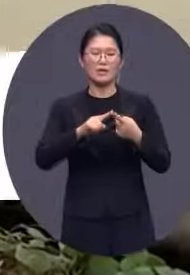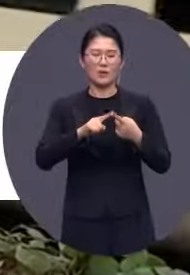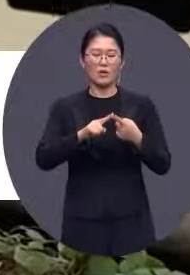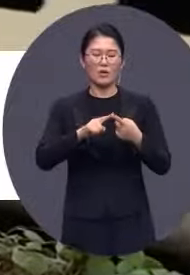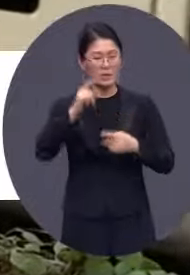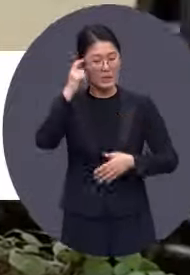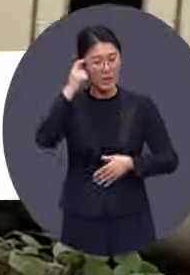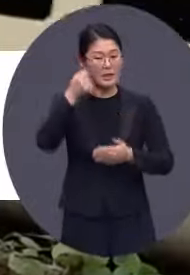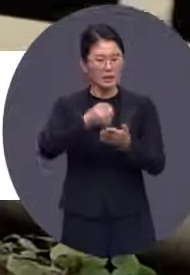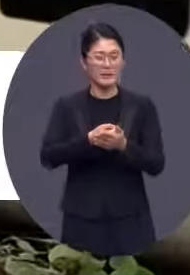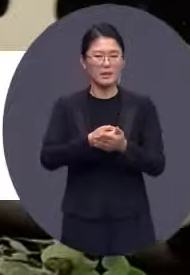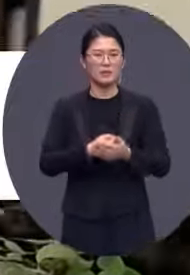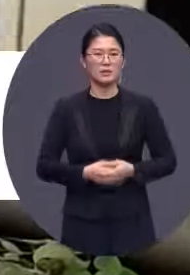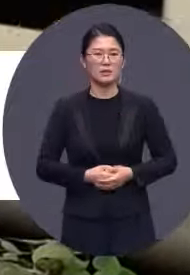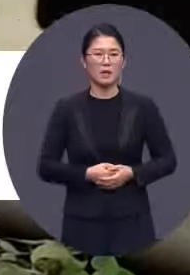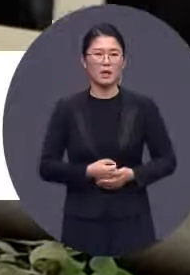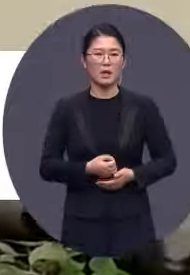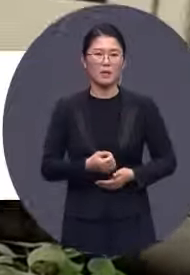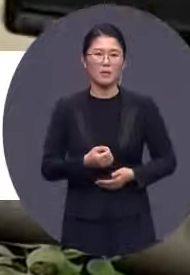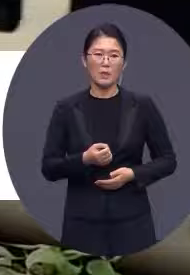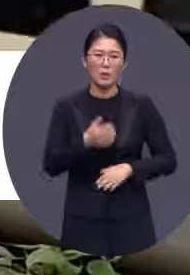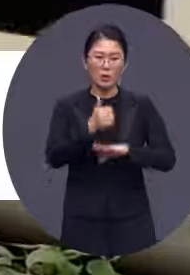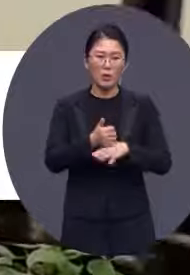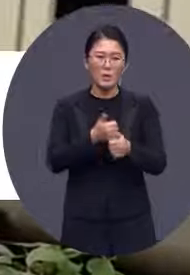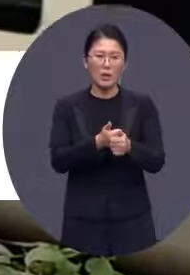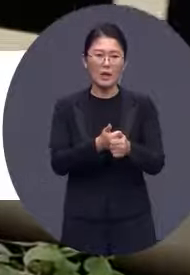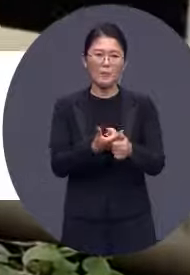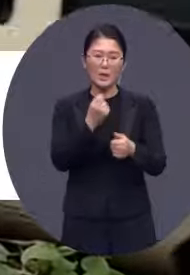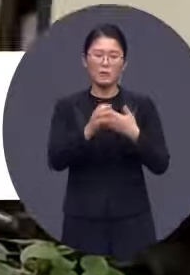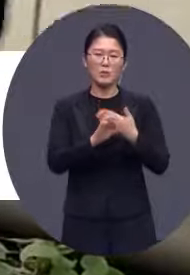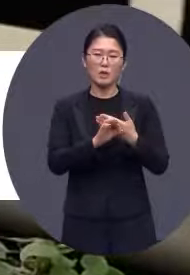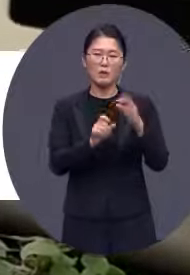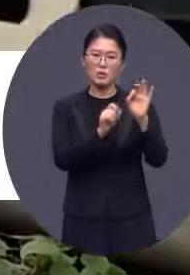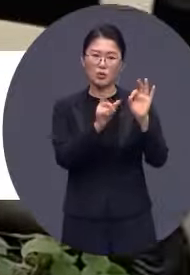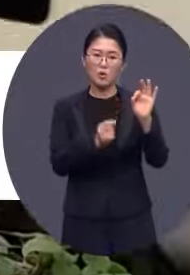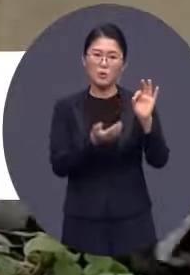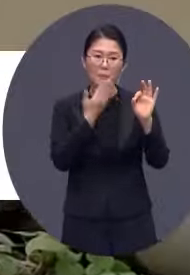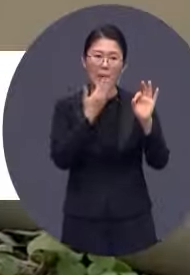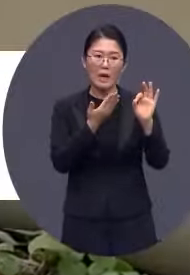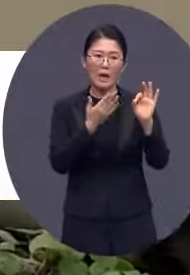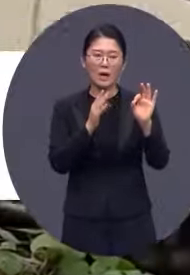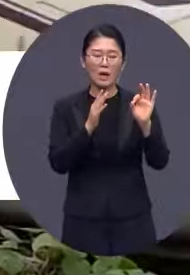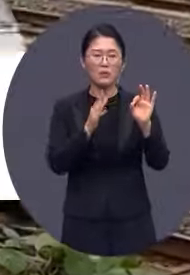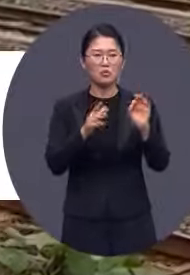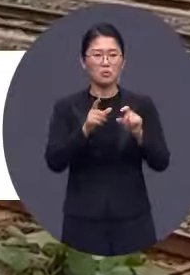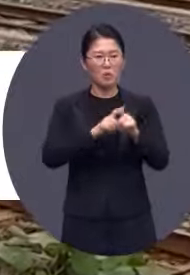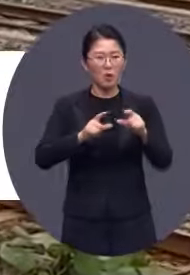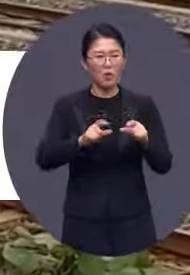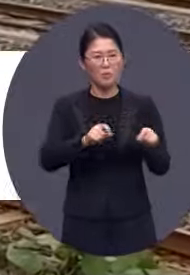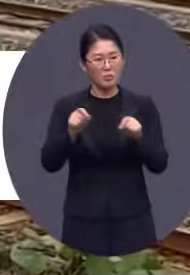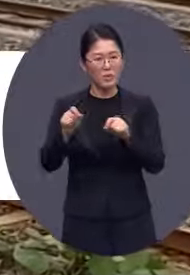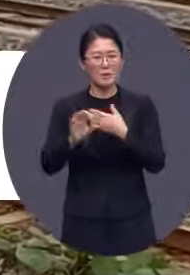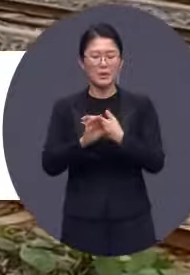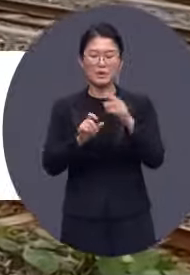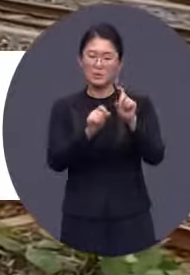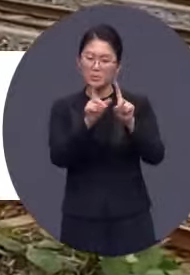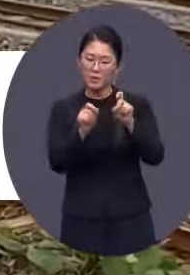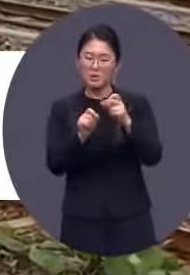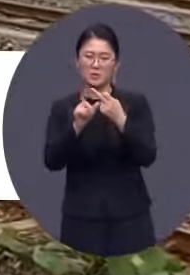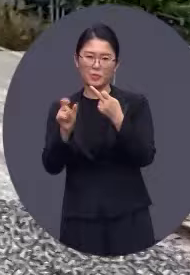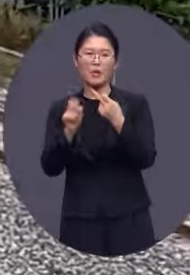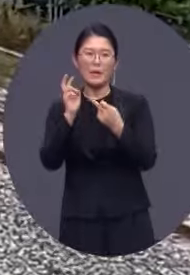결과에 따라서 빠르면 이것들 해도 가능할 거고 안 된다면은 좀 검토가 오래 걸릴 경우에는 11월, 12월에 좀 지연될 수도